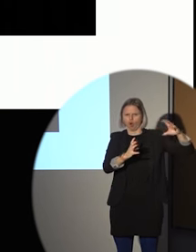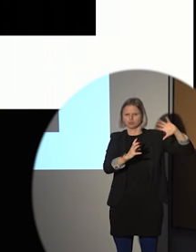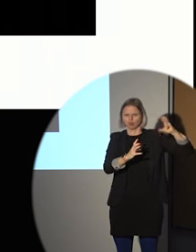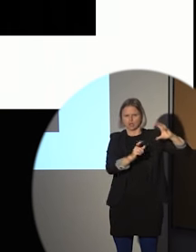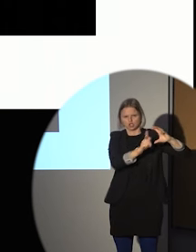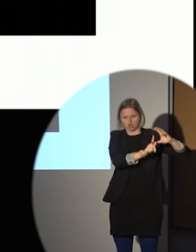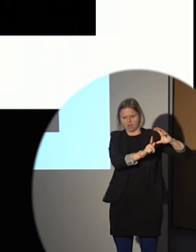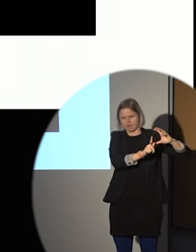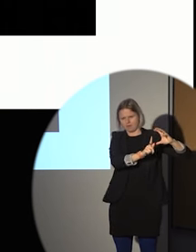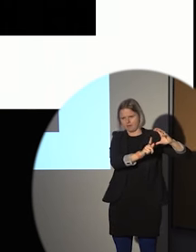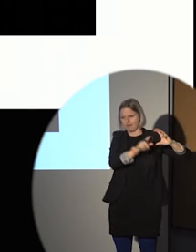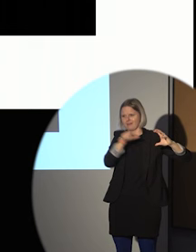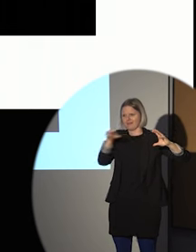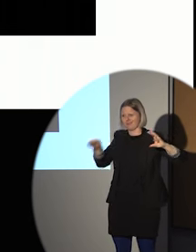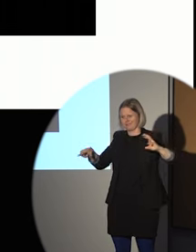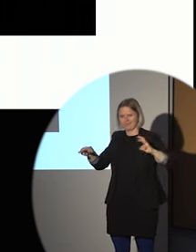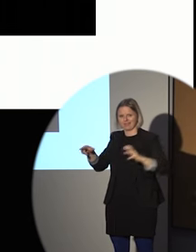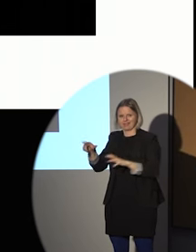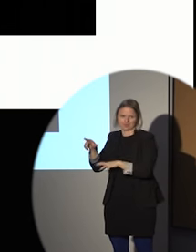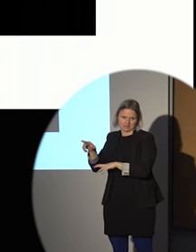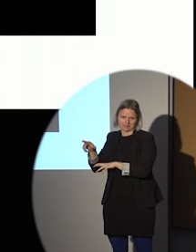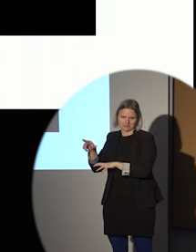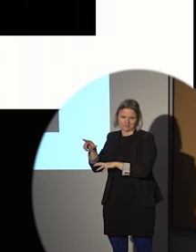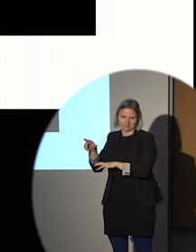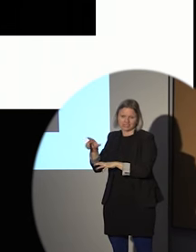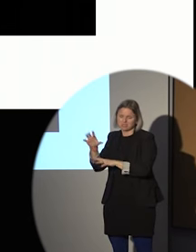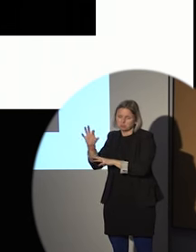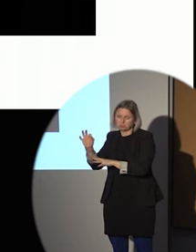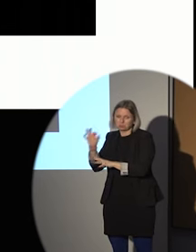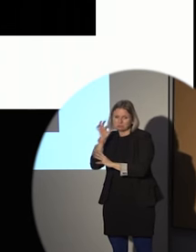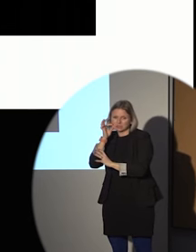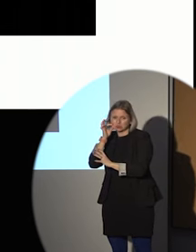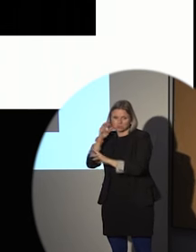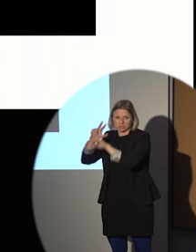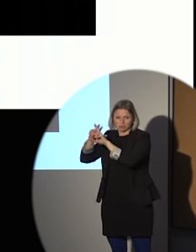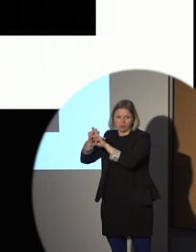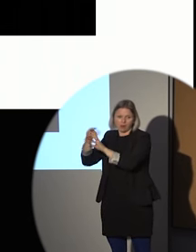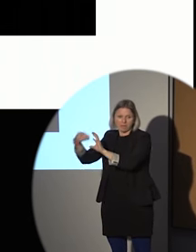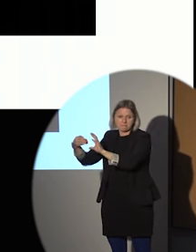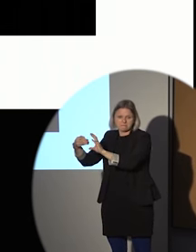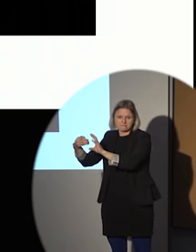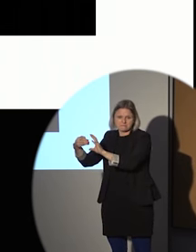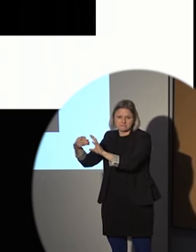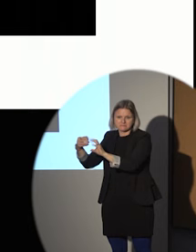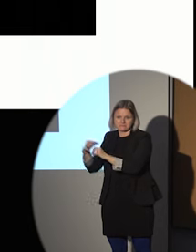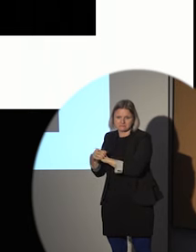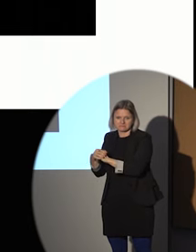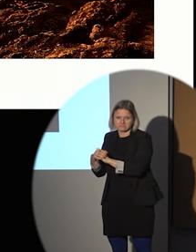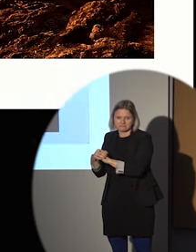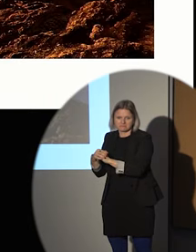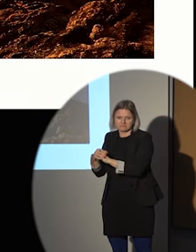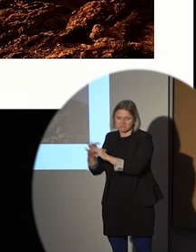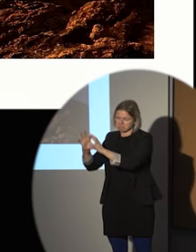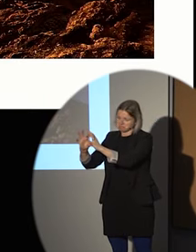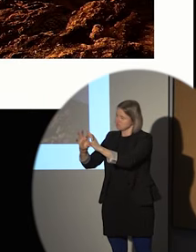contre, Proxima du Centaure est une étoile de type M, une toute petite étoile. Et vous allez voir que ça a des petits effets.